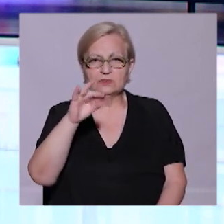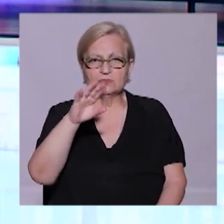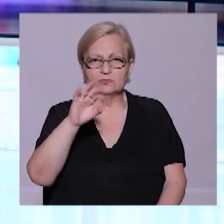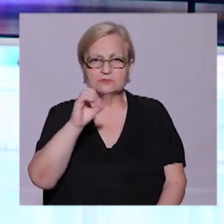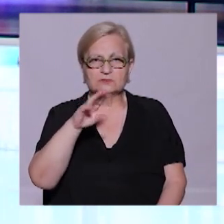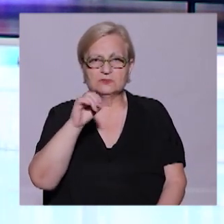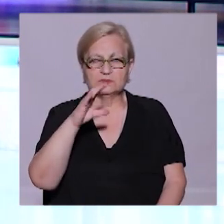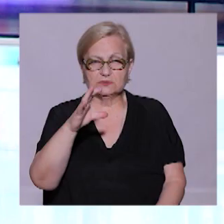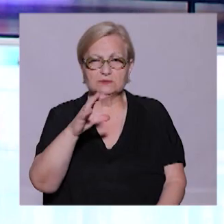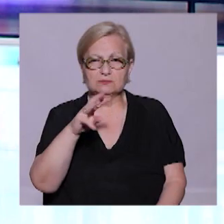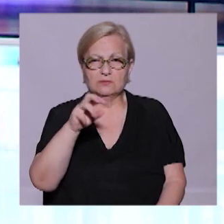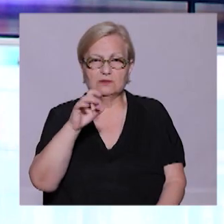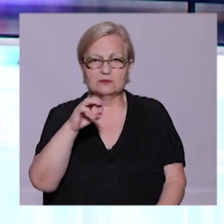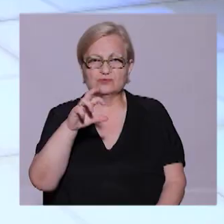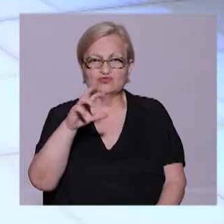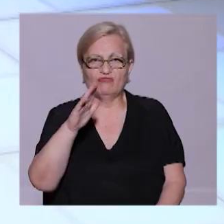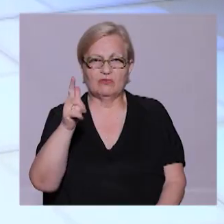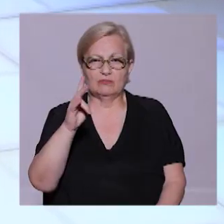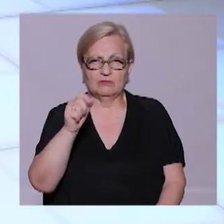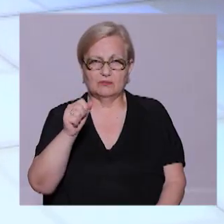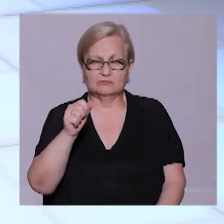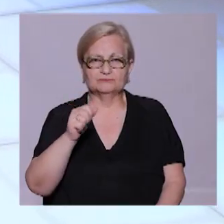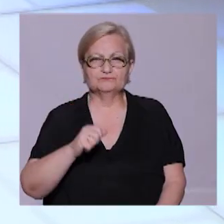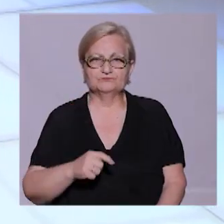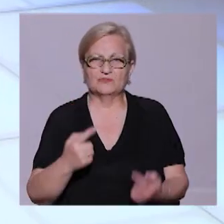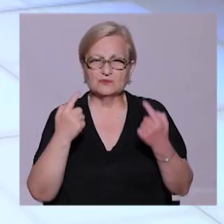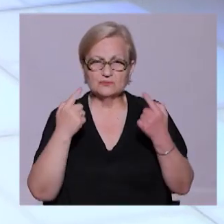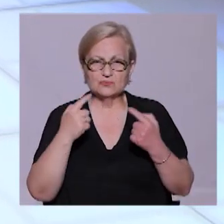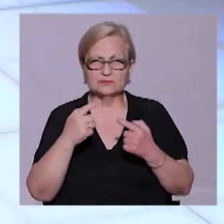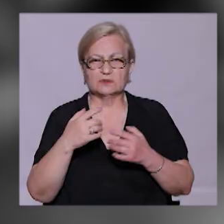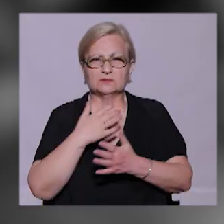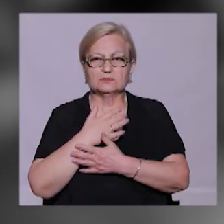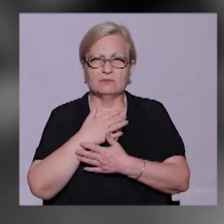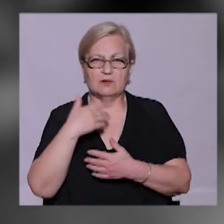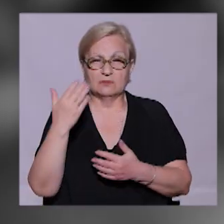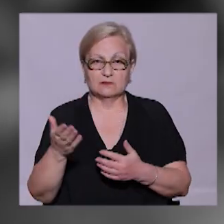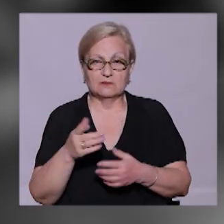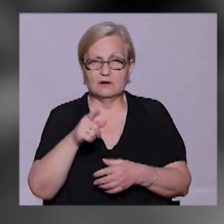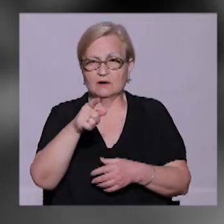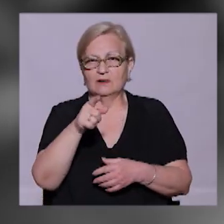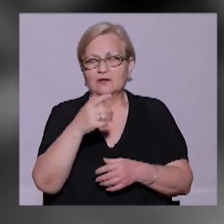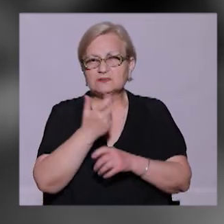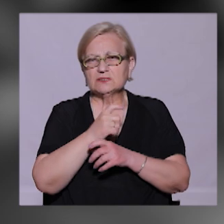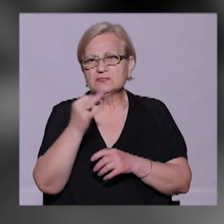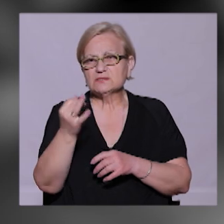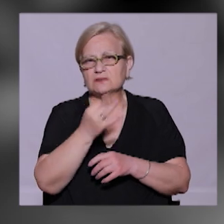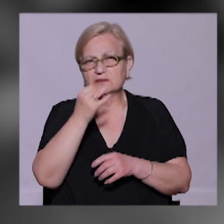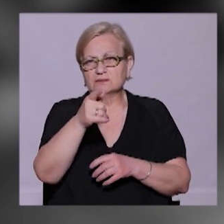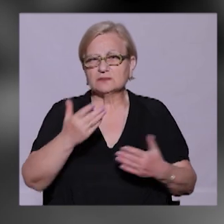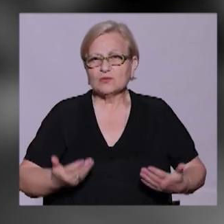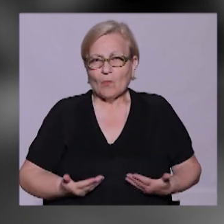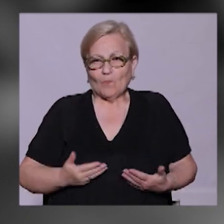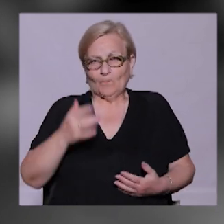სამწუხაროდ დროის მცირე ფორმატის გამო ჩვენ ვერ ვსაუბრობთ კონსტანტინე გამსახურდიას ძალიან საინტერესო ბიოგრაფიაზე